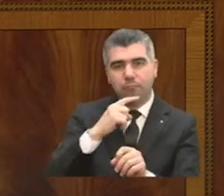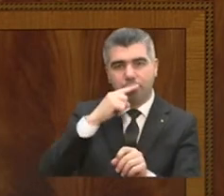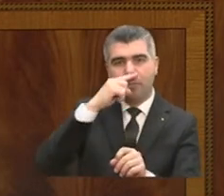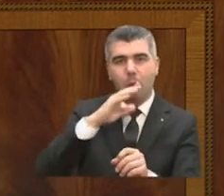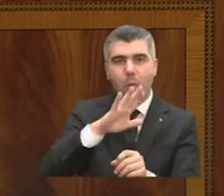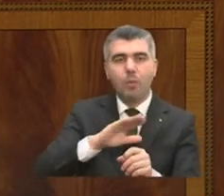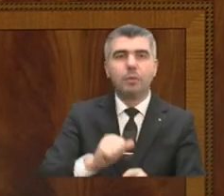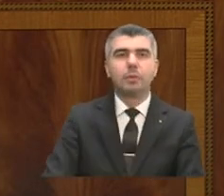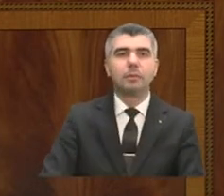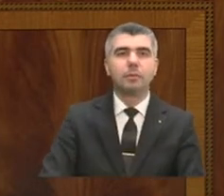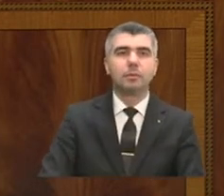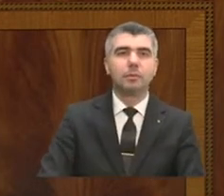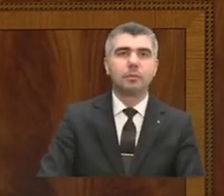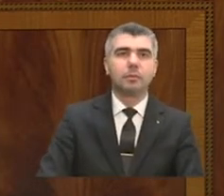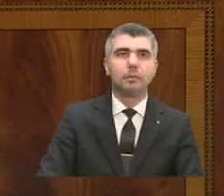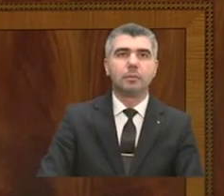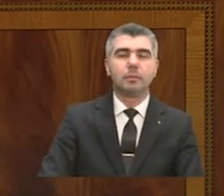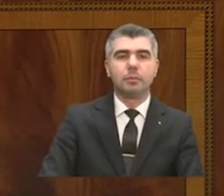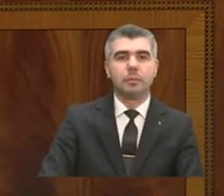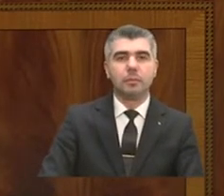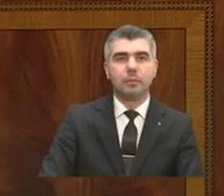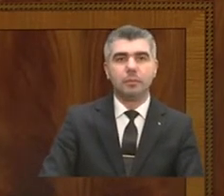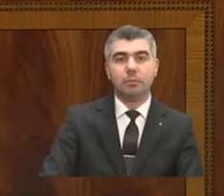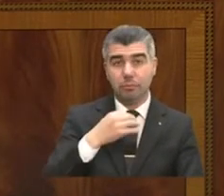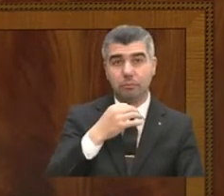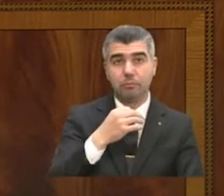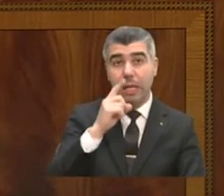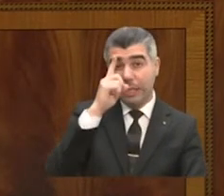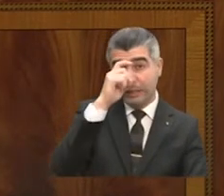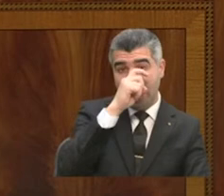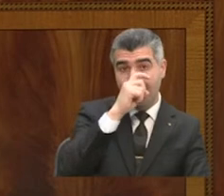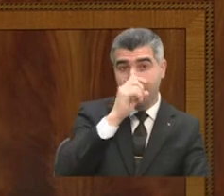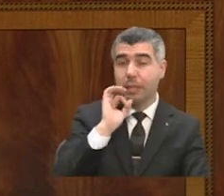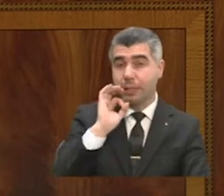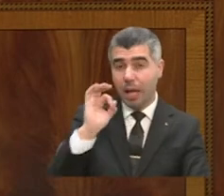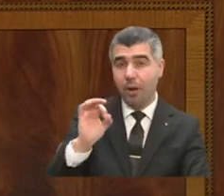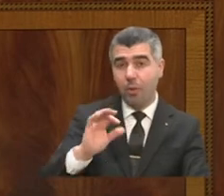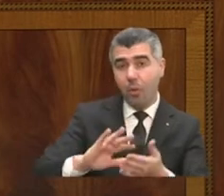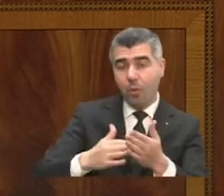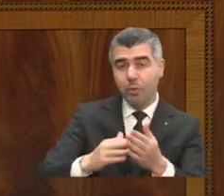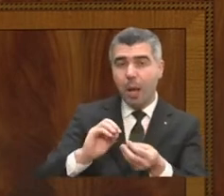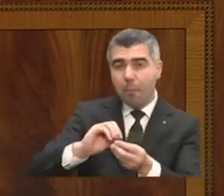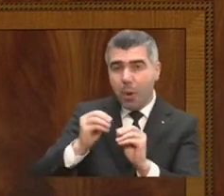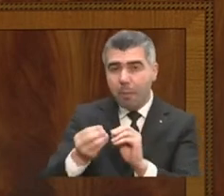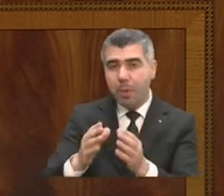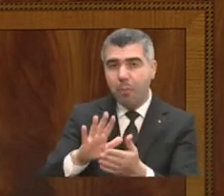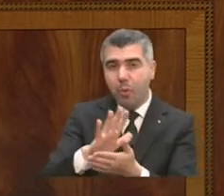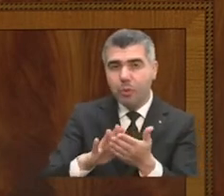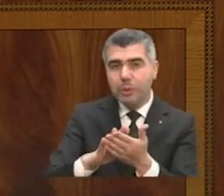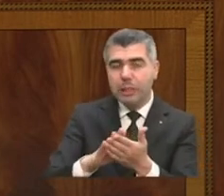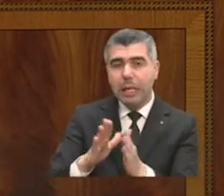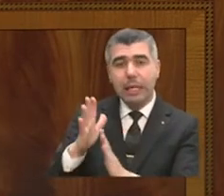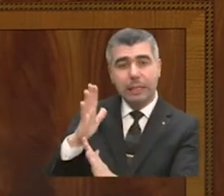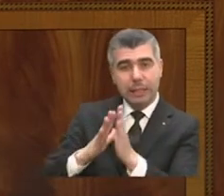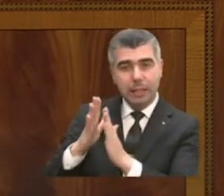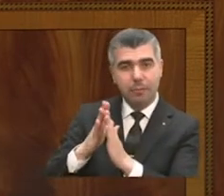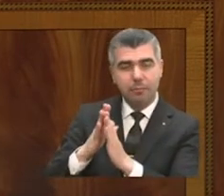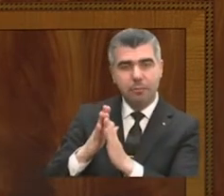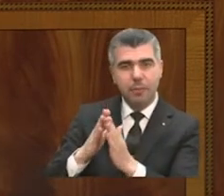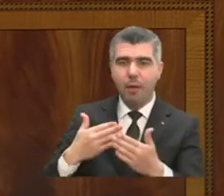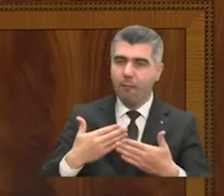cela et ne pas donner de leçons et se poser en donneur de leçons. Alors, si vous ne pouvez